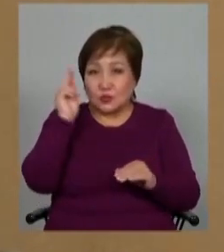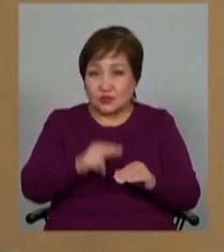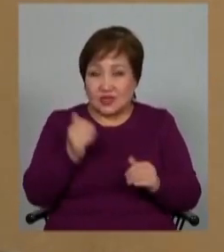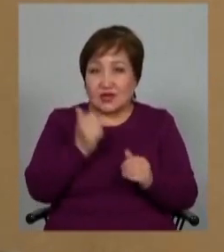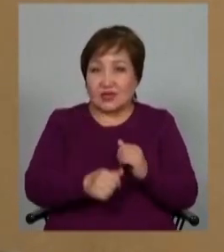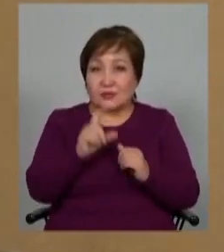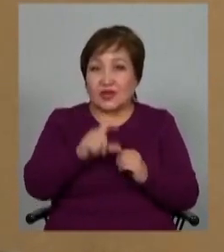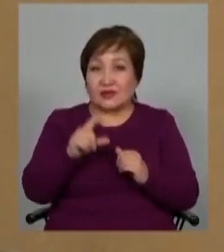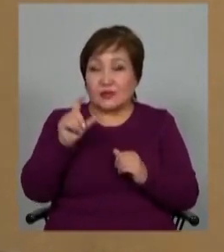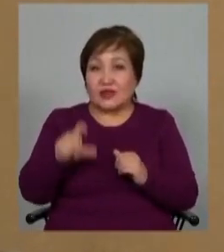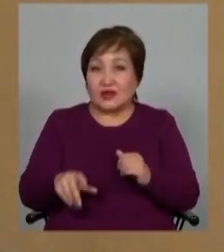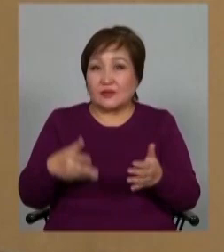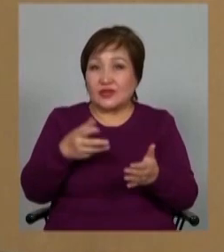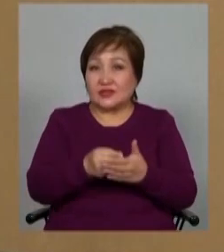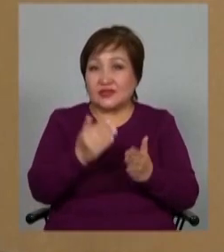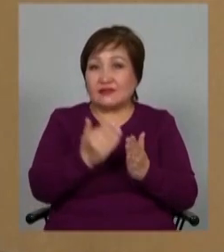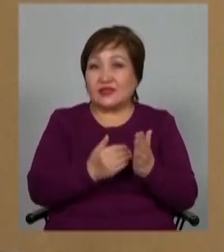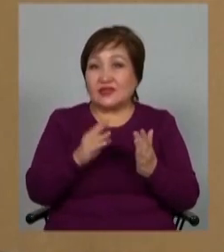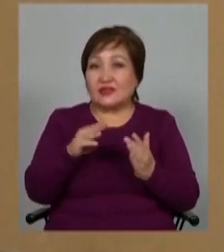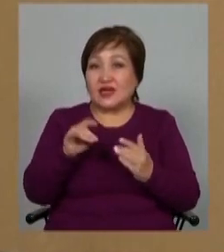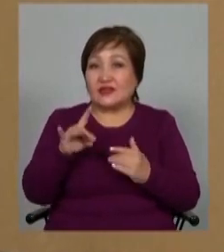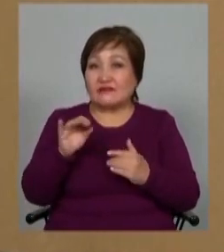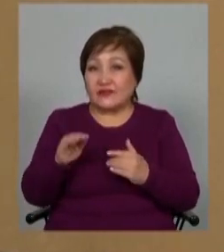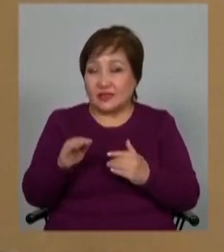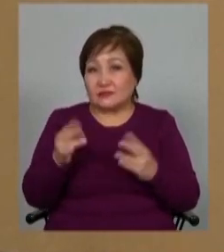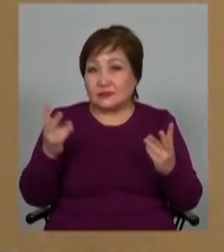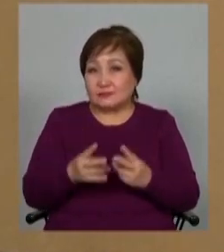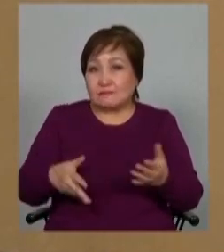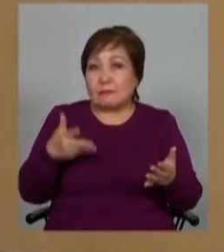керек болатын еді. Ол өте бізге